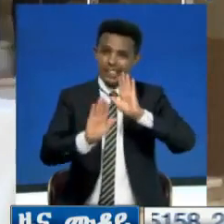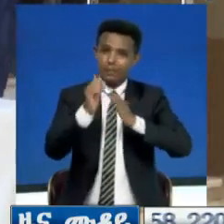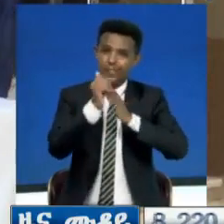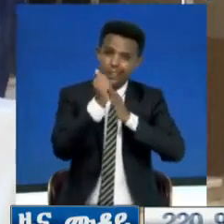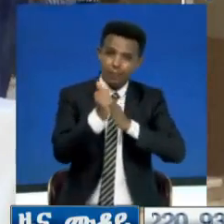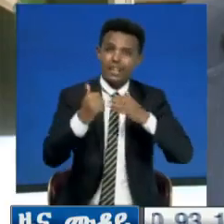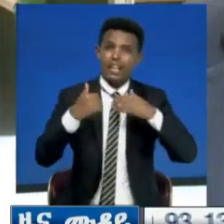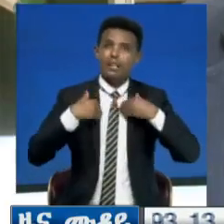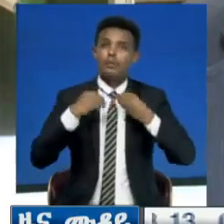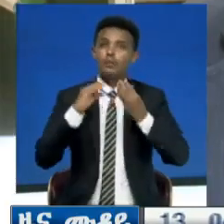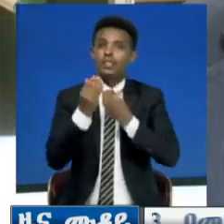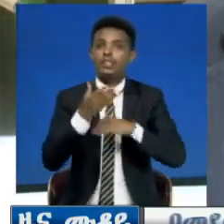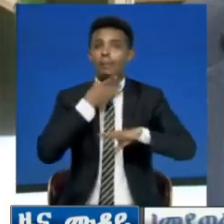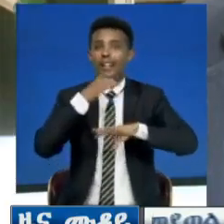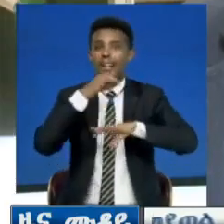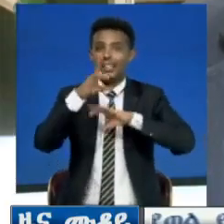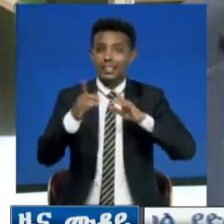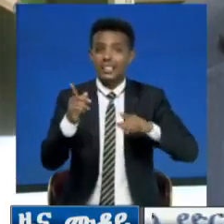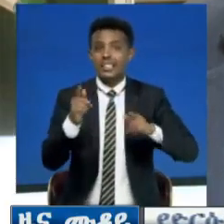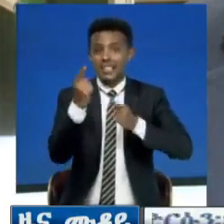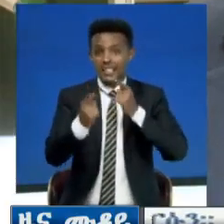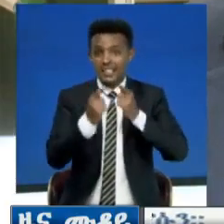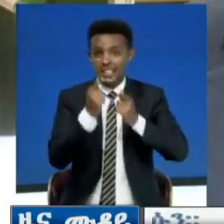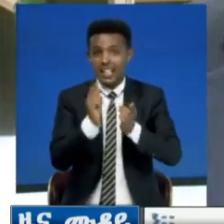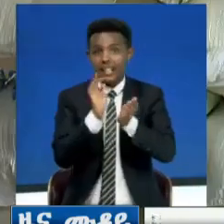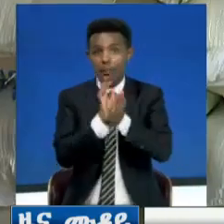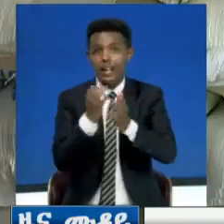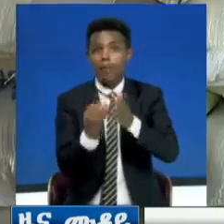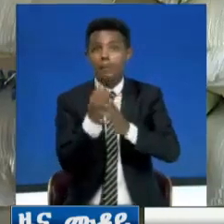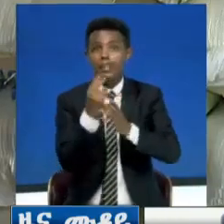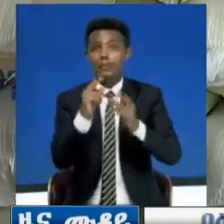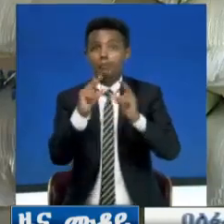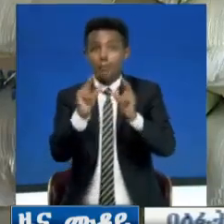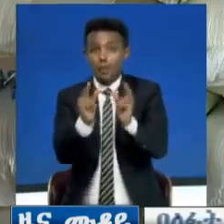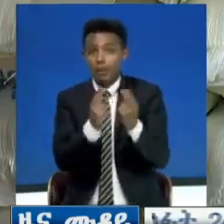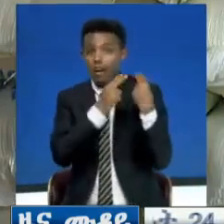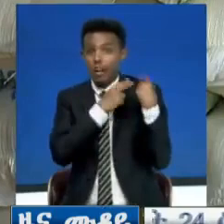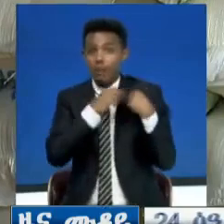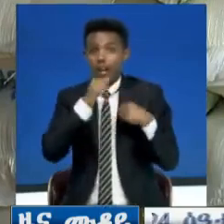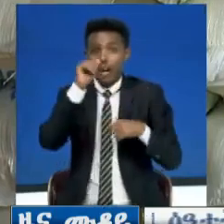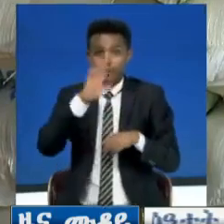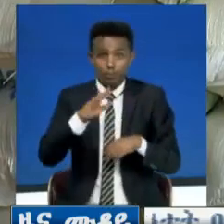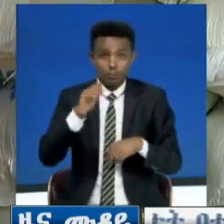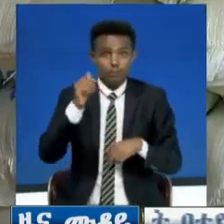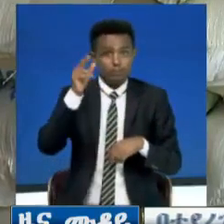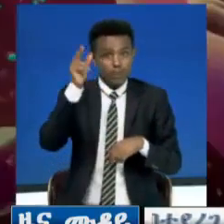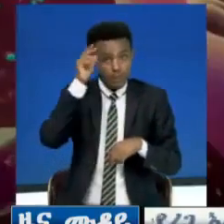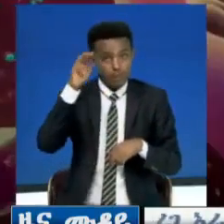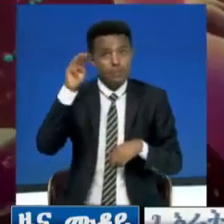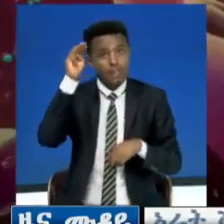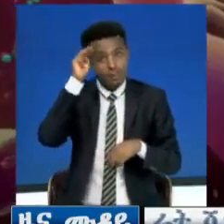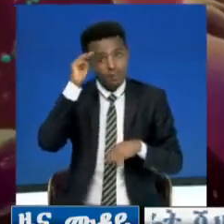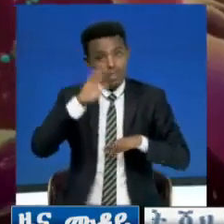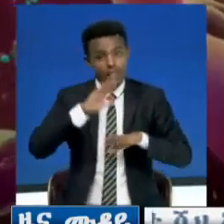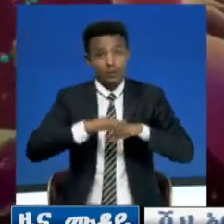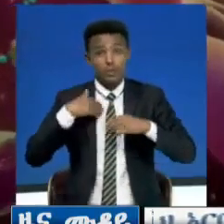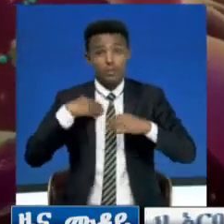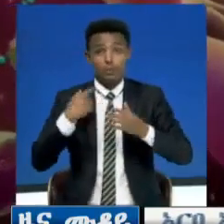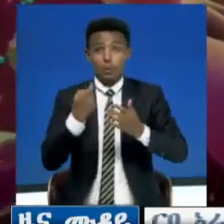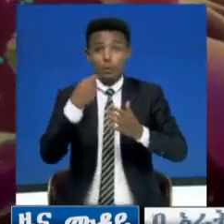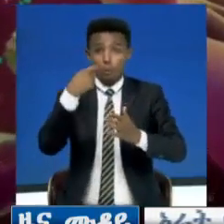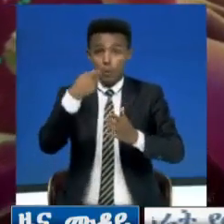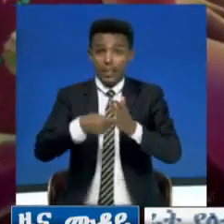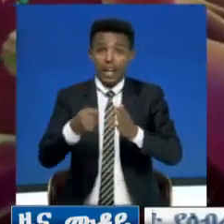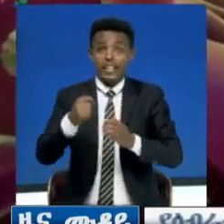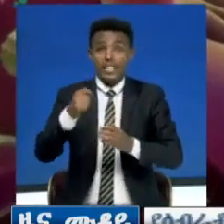ያለው። የአማራ ክልል ንግድና ገበያ ልማት ቢሮ ኃላፊ አቶ ብርሃኑ ጣም ያለው በክልሉ እየተፈጠረ ያለውን የዋጋ ንረት